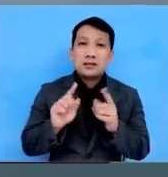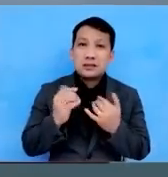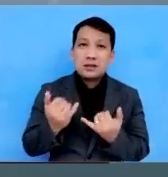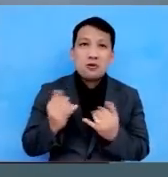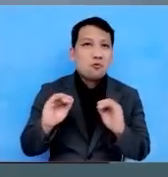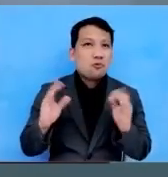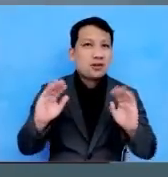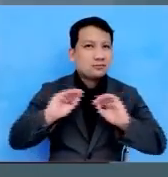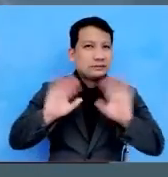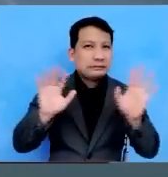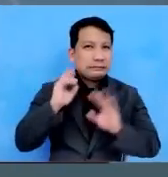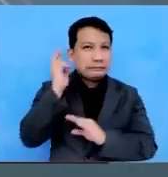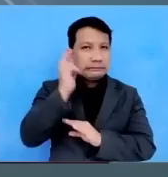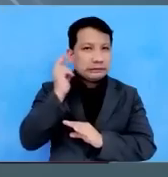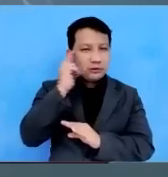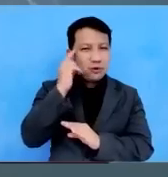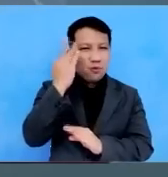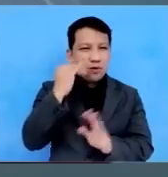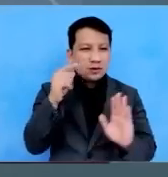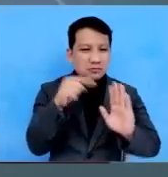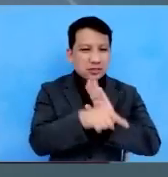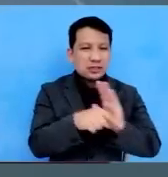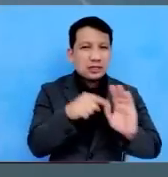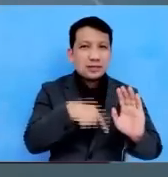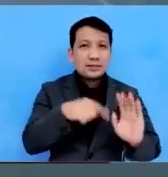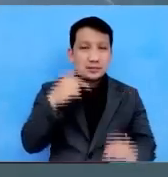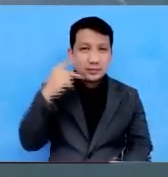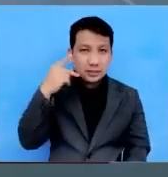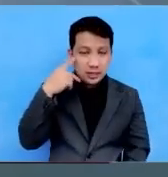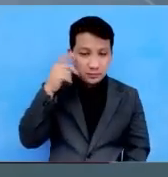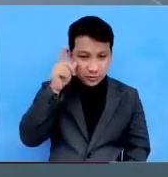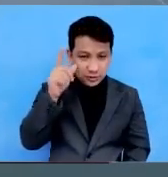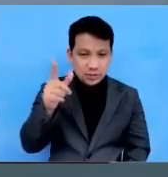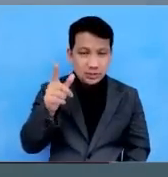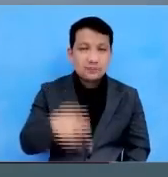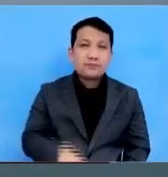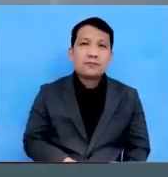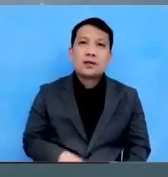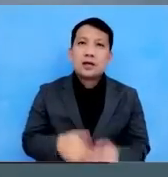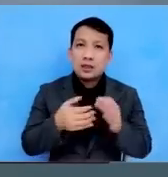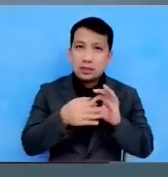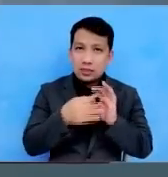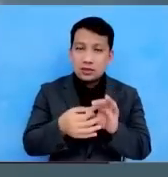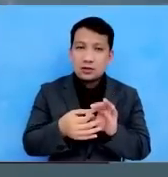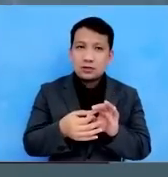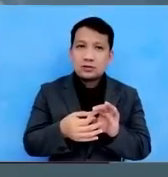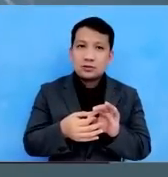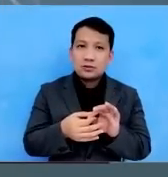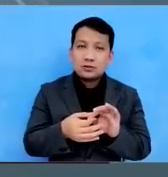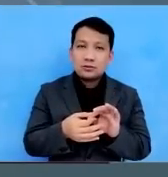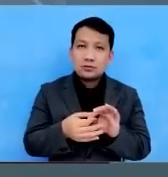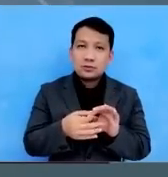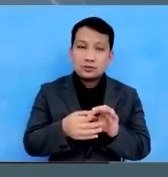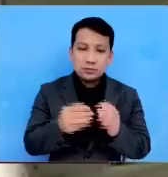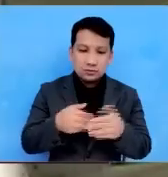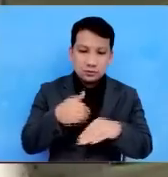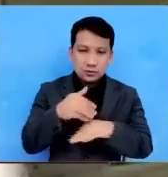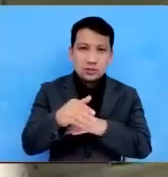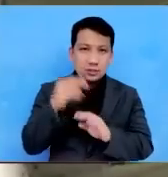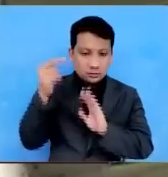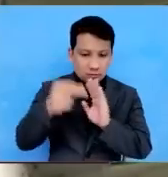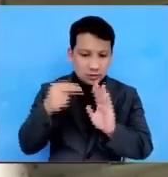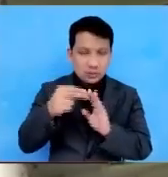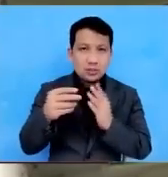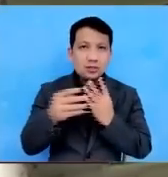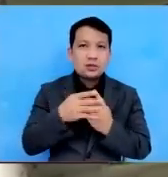sa pagpatay kay Kapersi. Pero ayon sa isang inmate, ipinadala sa kanya isang video ng programa ni Lapid. Bukod dito,